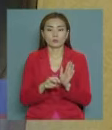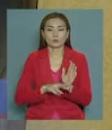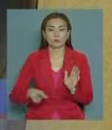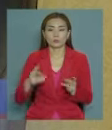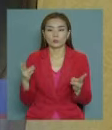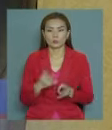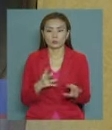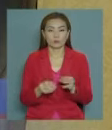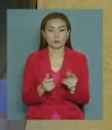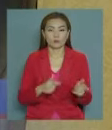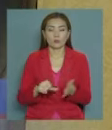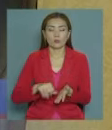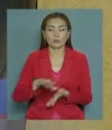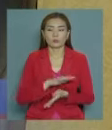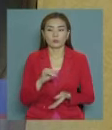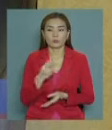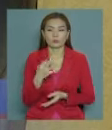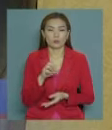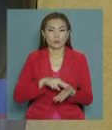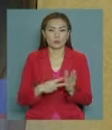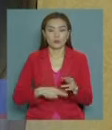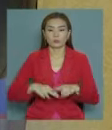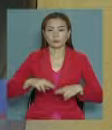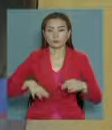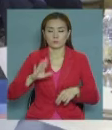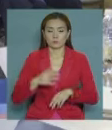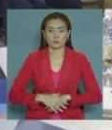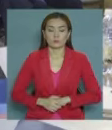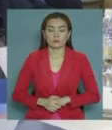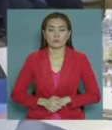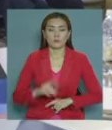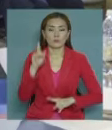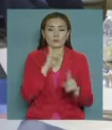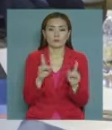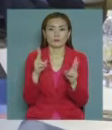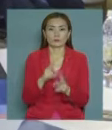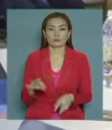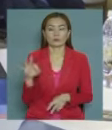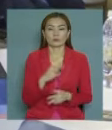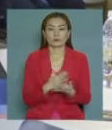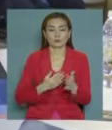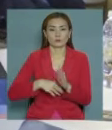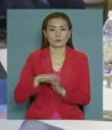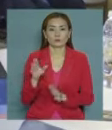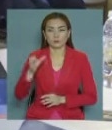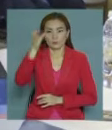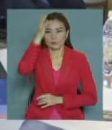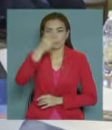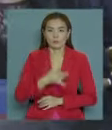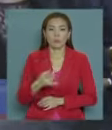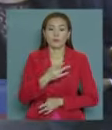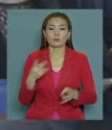миллионов. Готов участок под ипподром. Планируется его строительство. На заседании были рассмотрены вопросы улучшения сферы образования